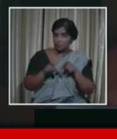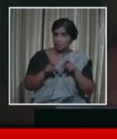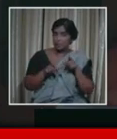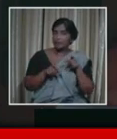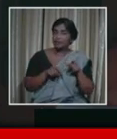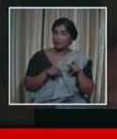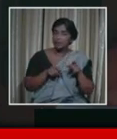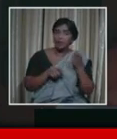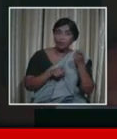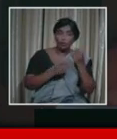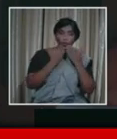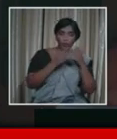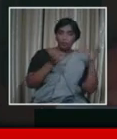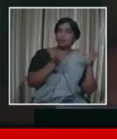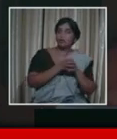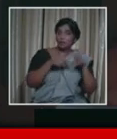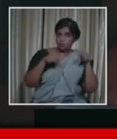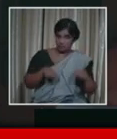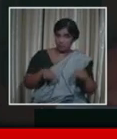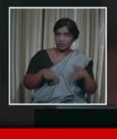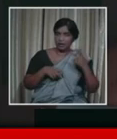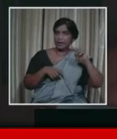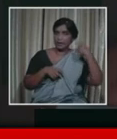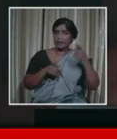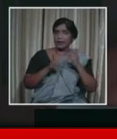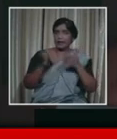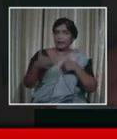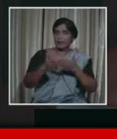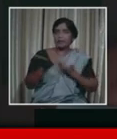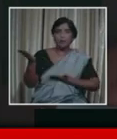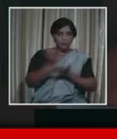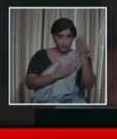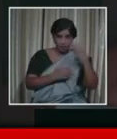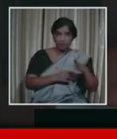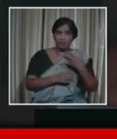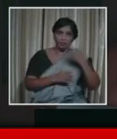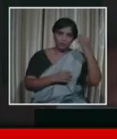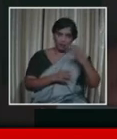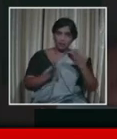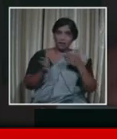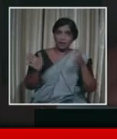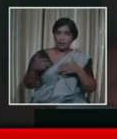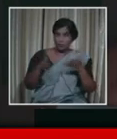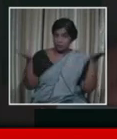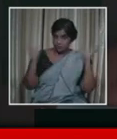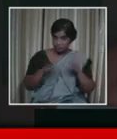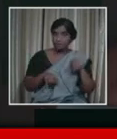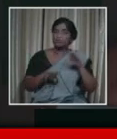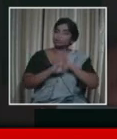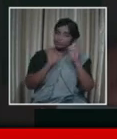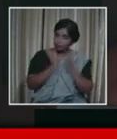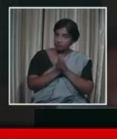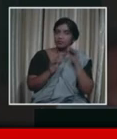ද ෆයිනෑන්ෂියල් ඇඩ්වයිසර්ස්ලත් අද නැත්තම් හෙට කැබිනට් එකට දානවා කියලා කිව්වා. කවදාරි කැබිනට් එක මොහොත උනාම මේ සියල්ල